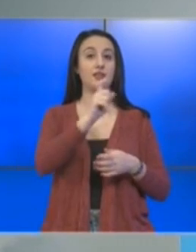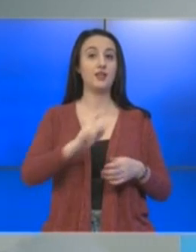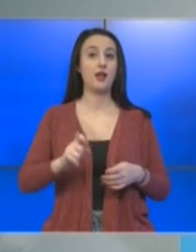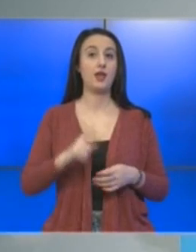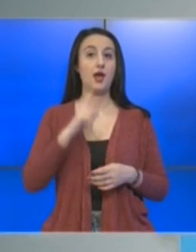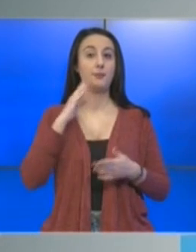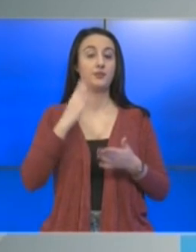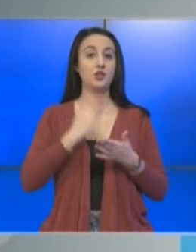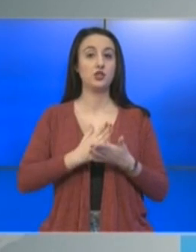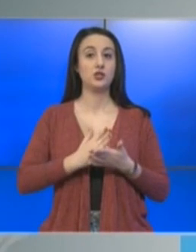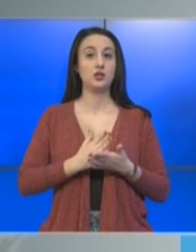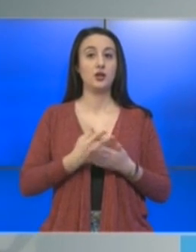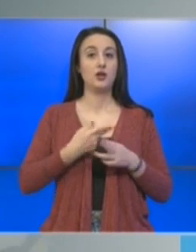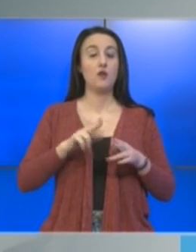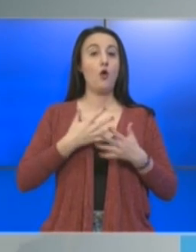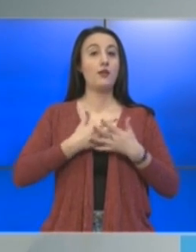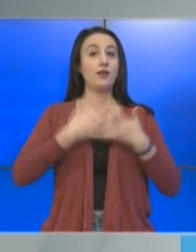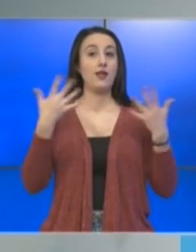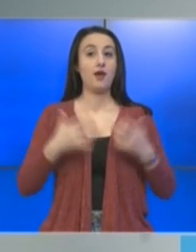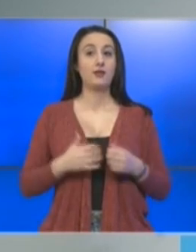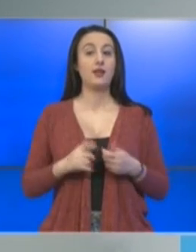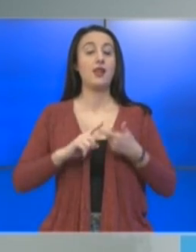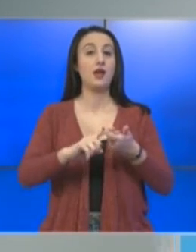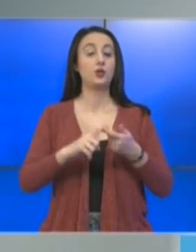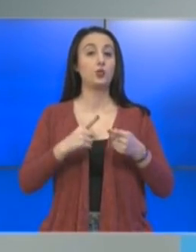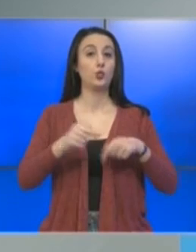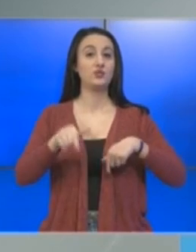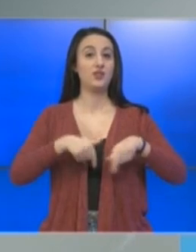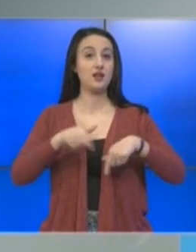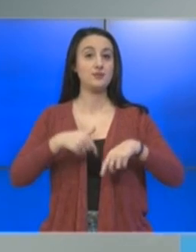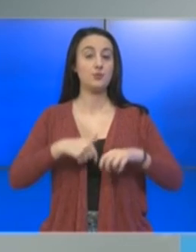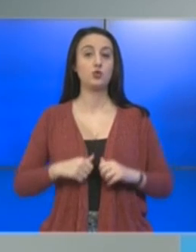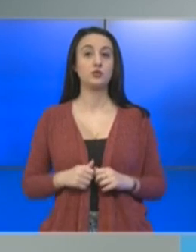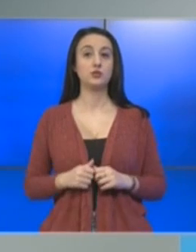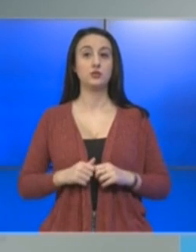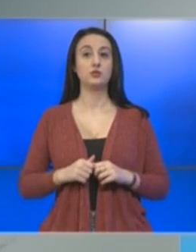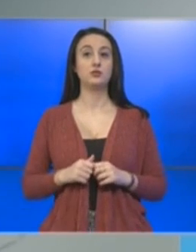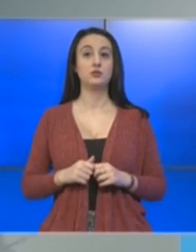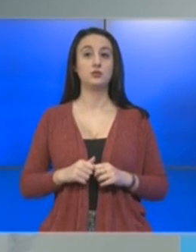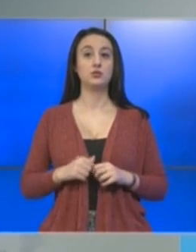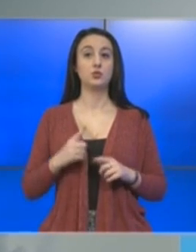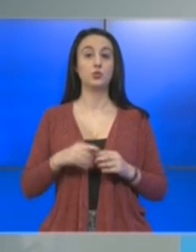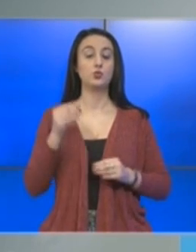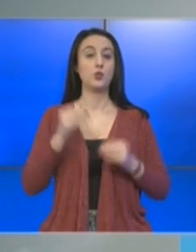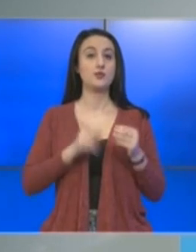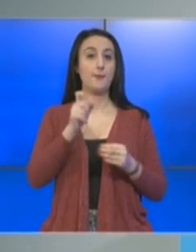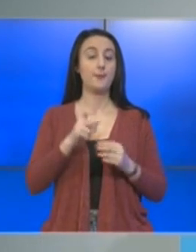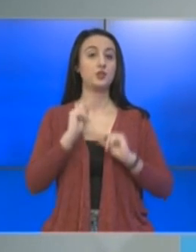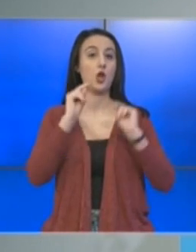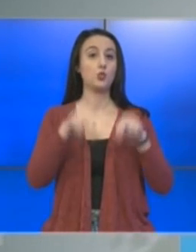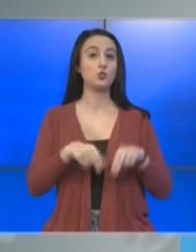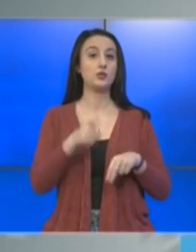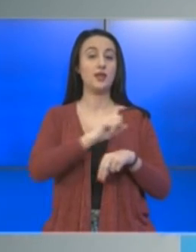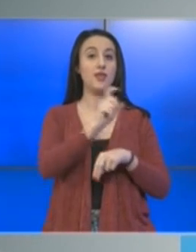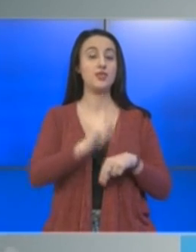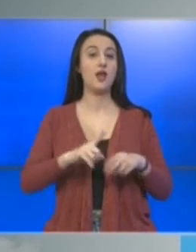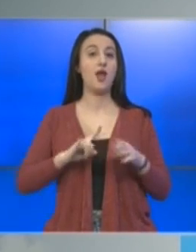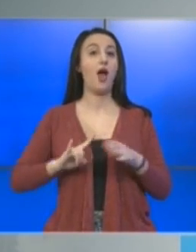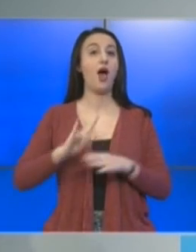luat o decizie foarte clară în legătură cu transportul, cu situația pasagerilor sosiți în România din Italia pe